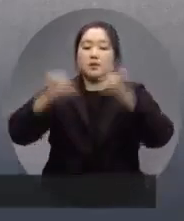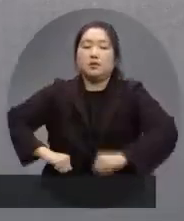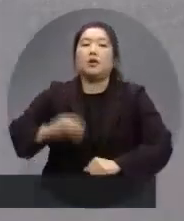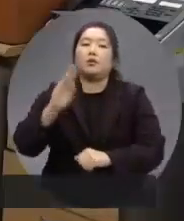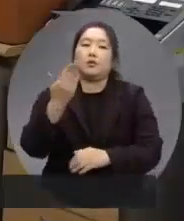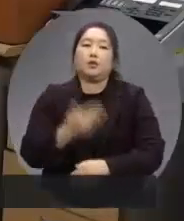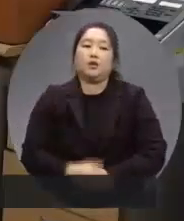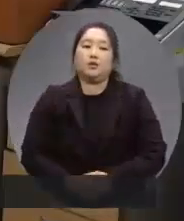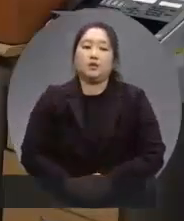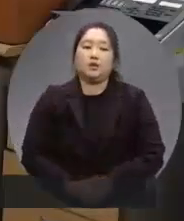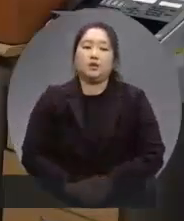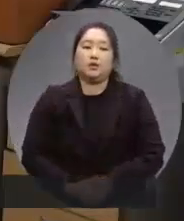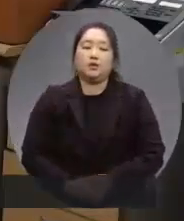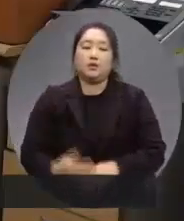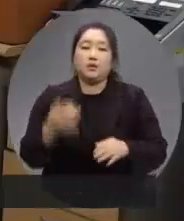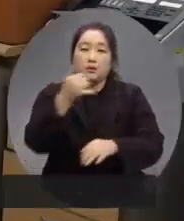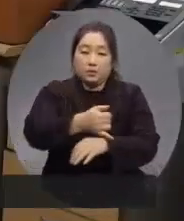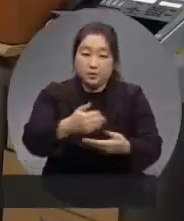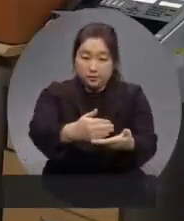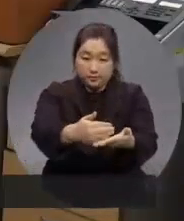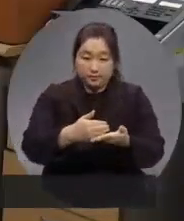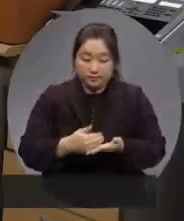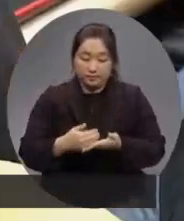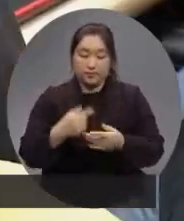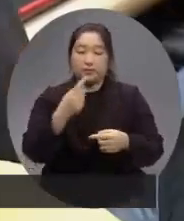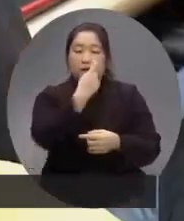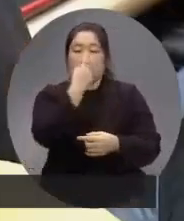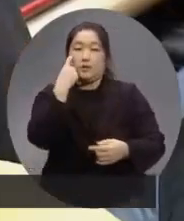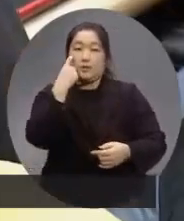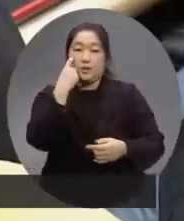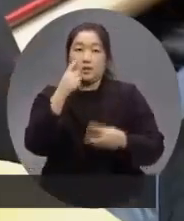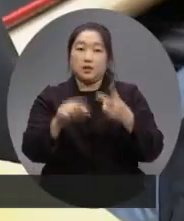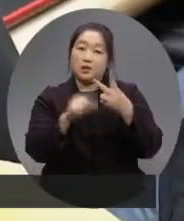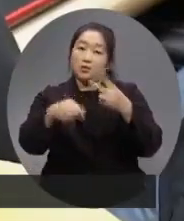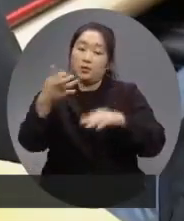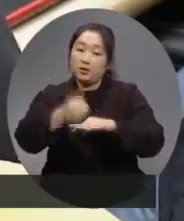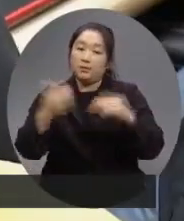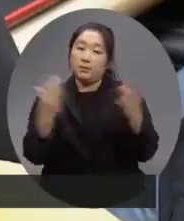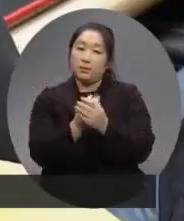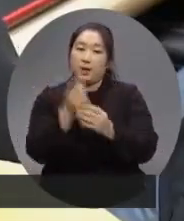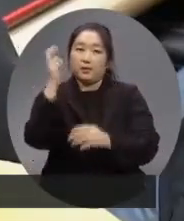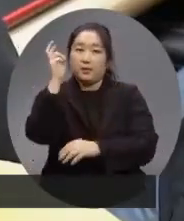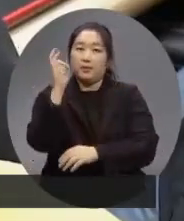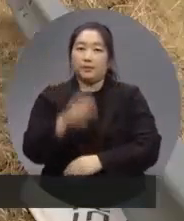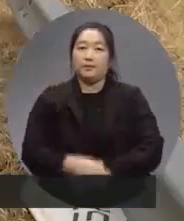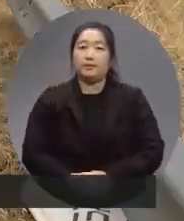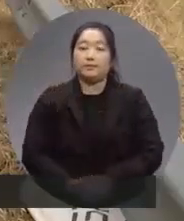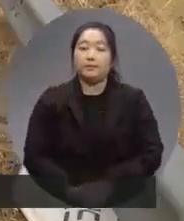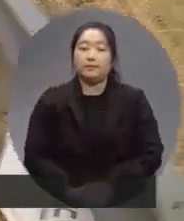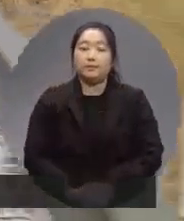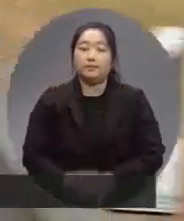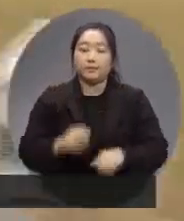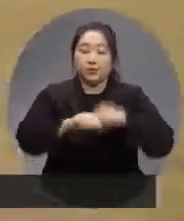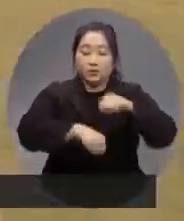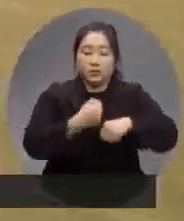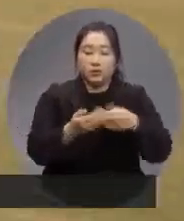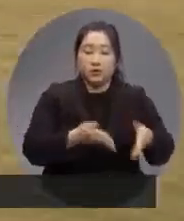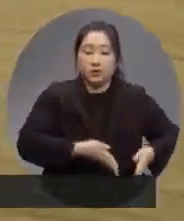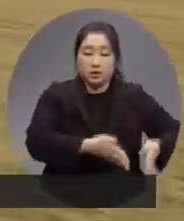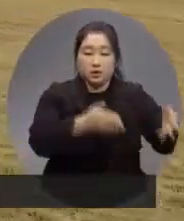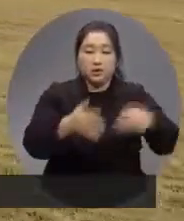있습니다. 농민이 제출한 서명부 검증은 이달 말쯤 마무리될 예정입니다. 축사와 도로